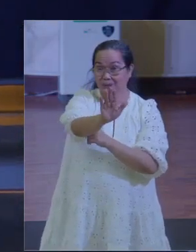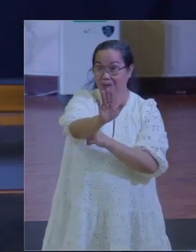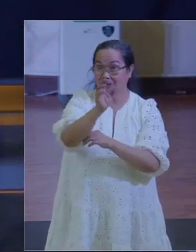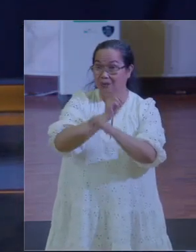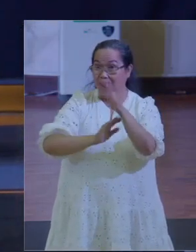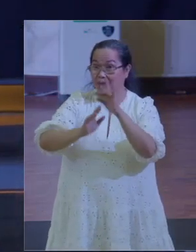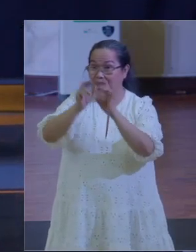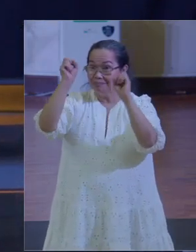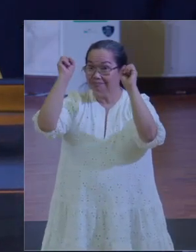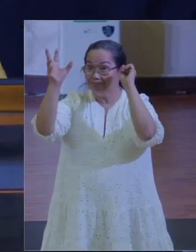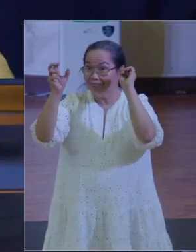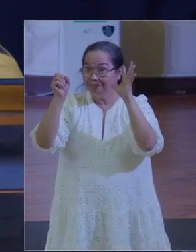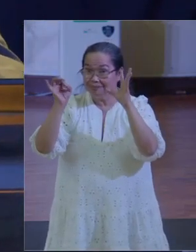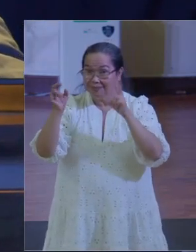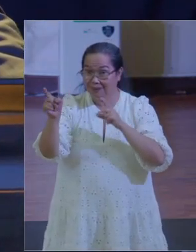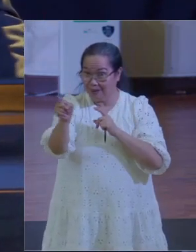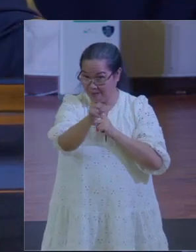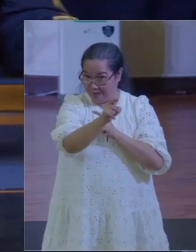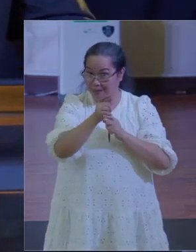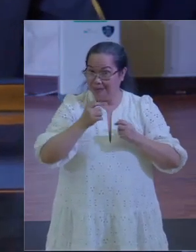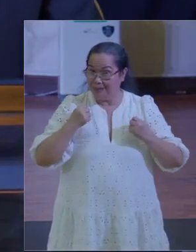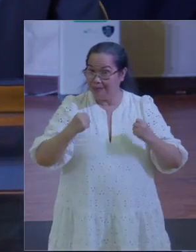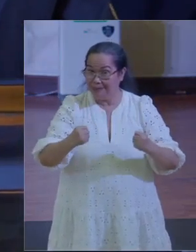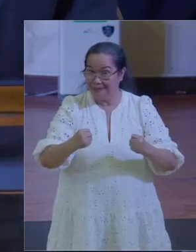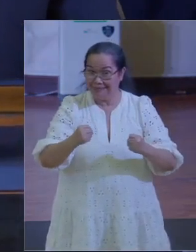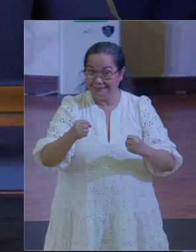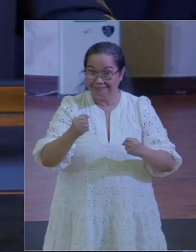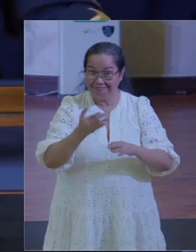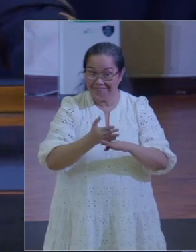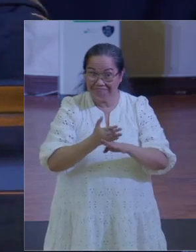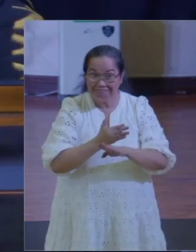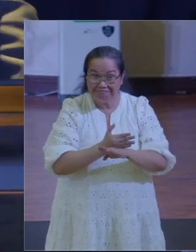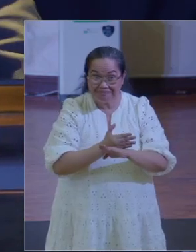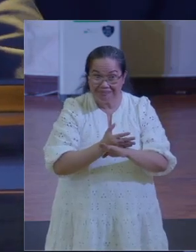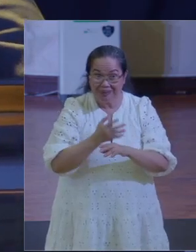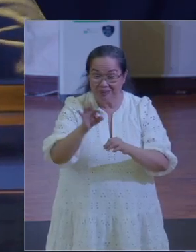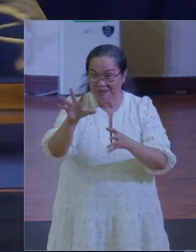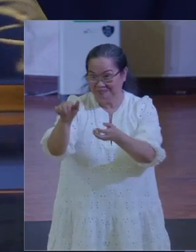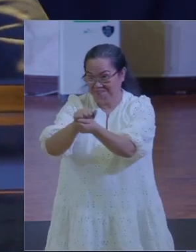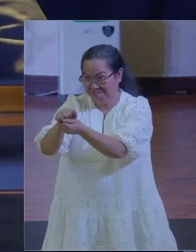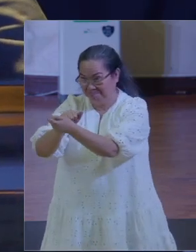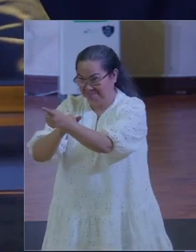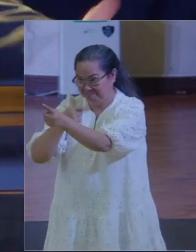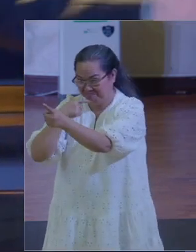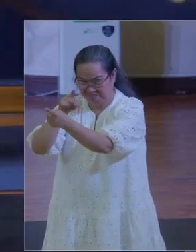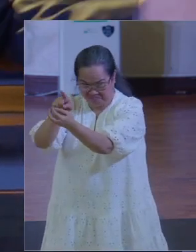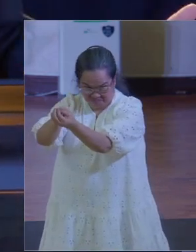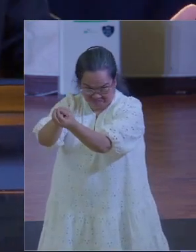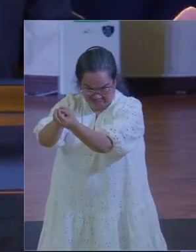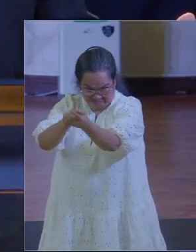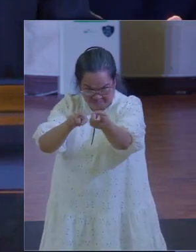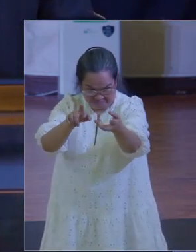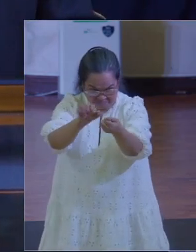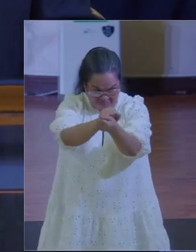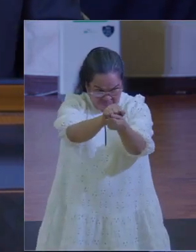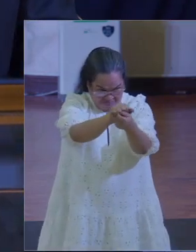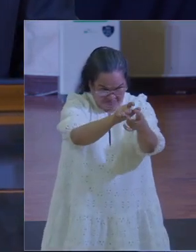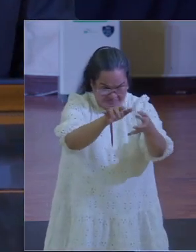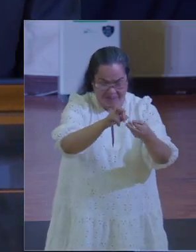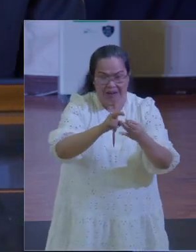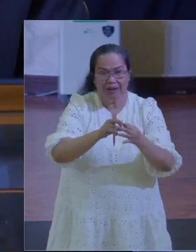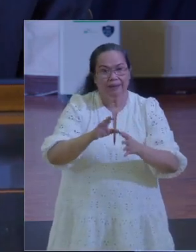bibig? Pinapalakas ba nito ang mga tao o sinisira sila? Ito ba ay naghihikayat